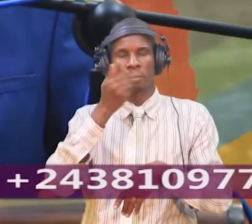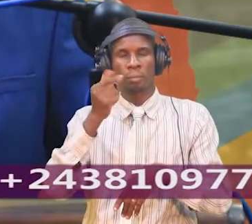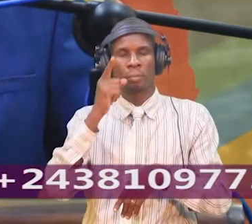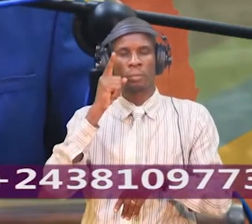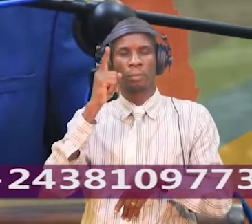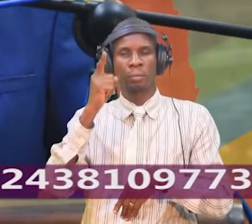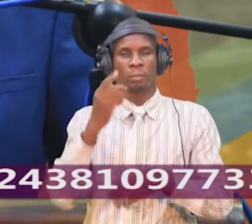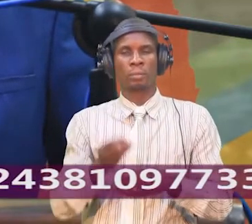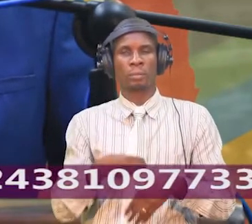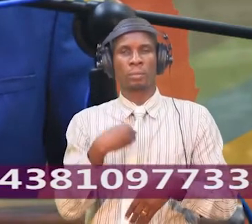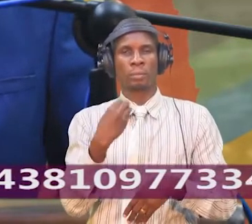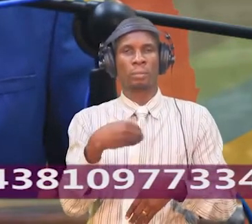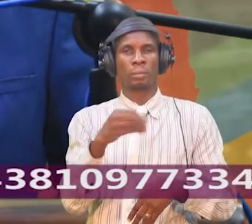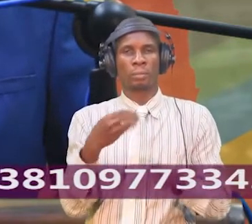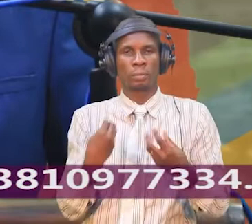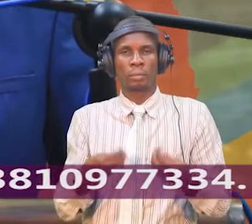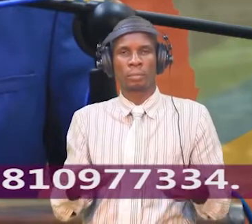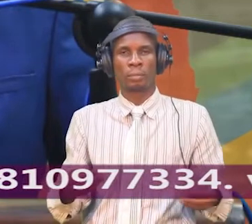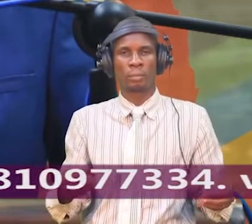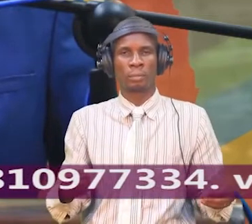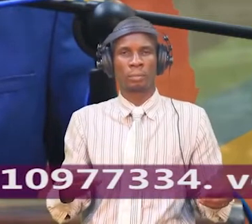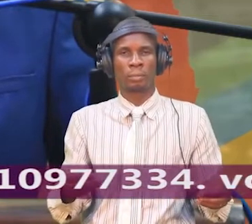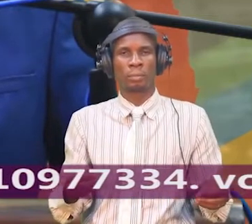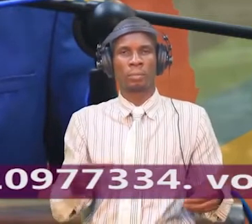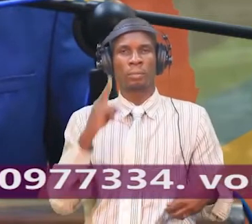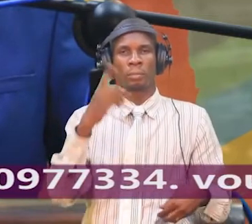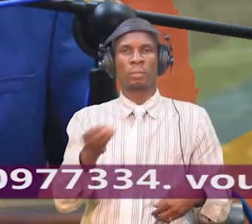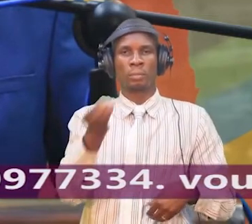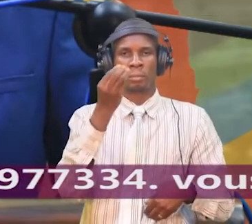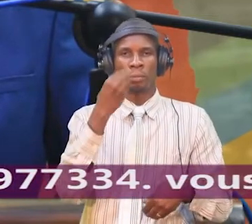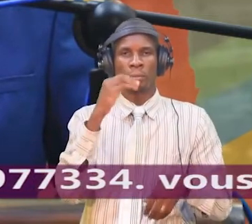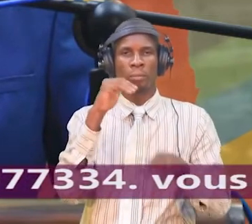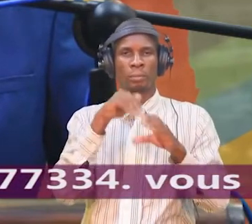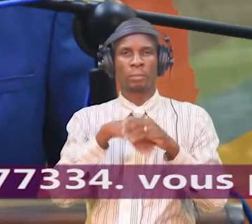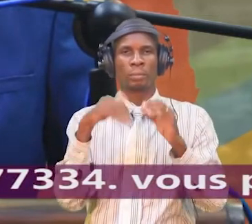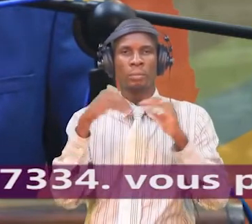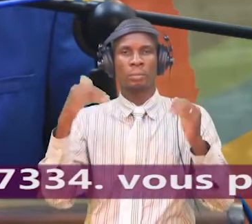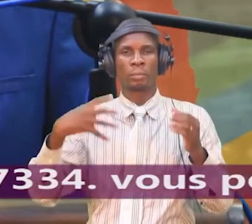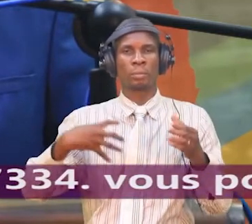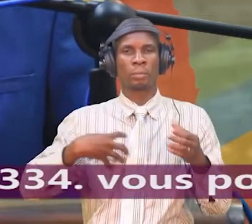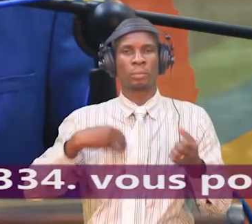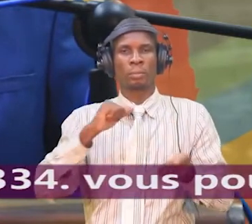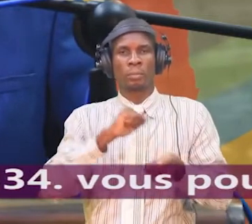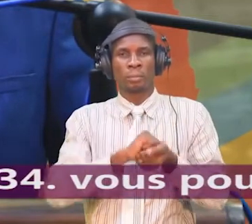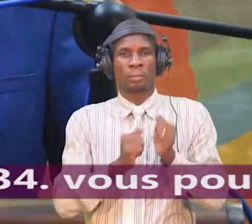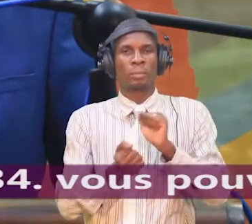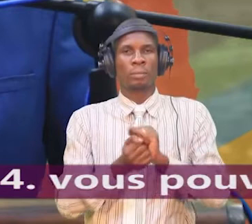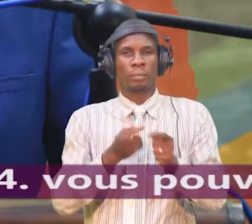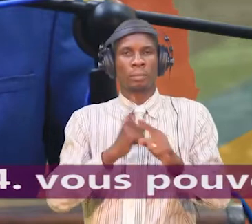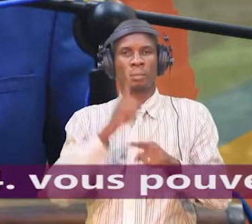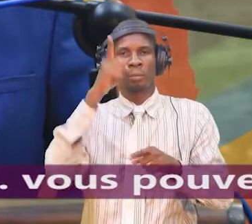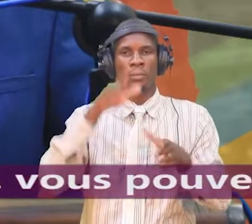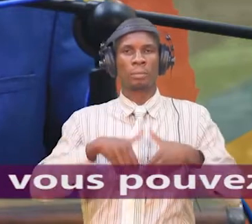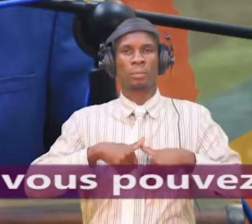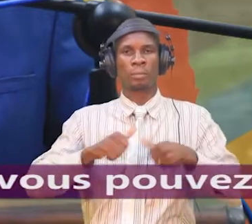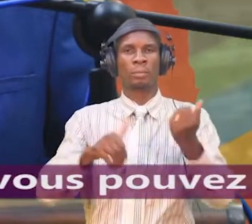loboko na yo. Ete opesa bango biyano na mituna na bango. Opesa bango kimia,